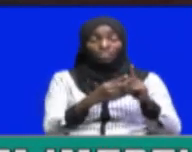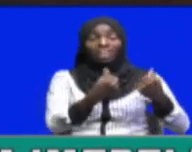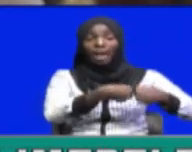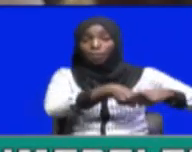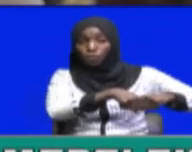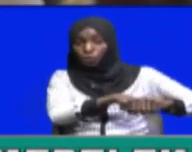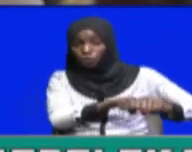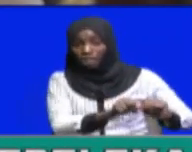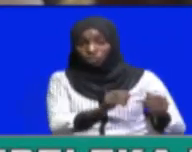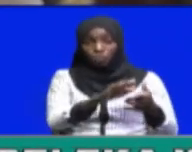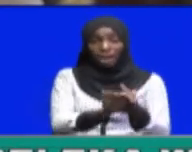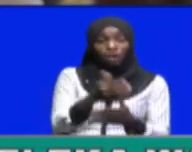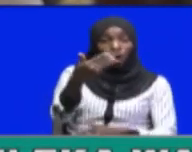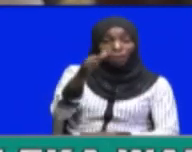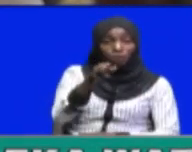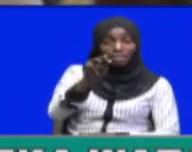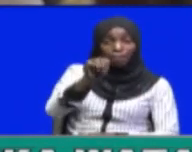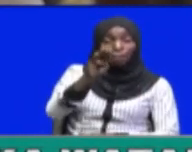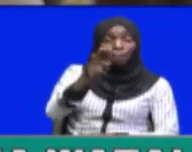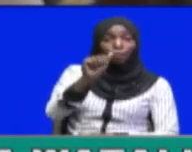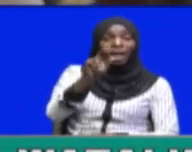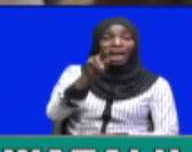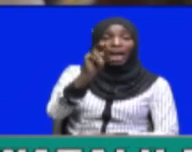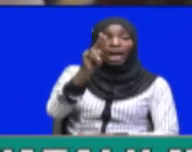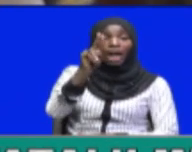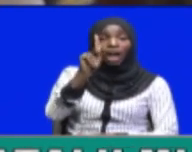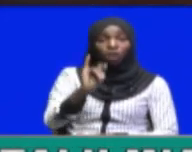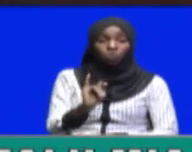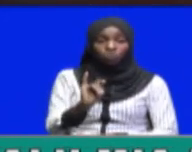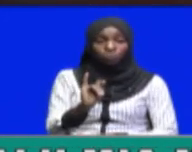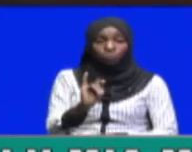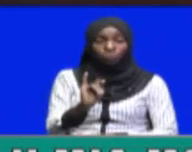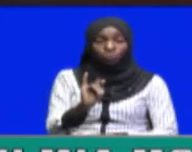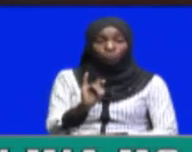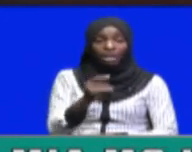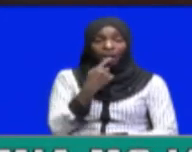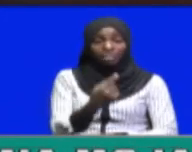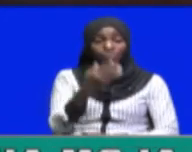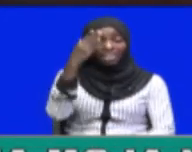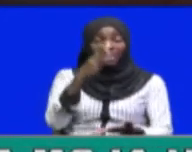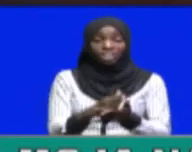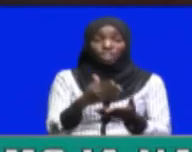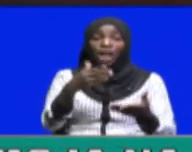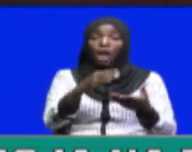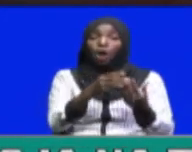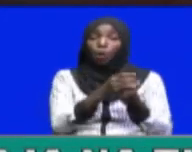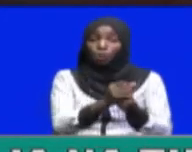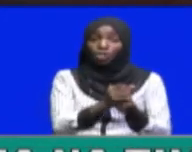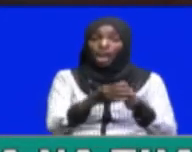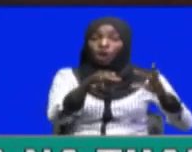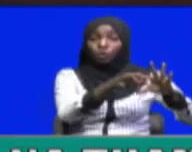wa muungano balozi Mbaruk Nasoro Mbaruk amemueleza rais Dr. Sheni kuwa atahakikisha umoja,